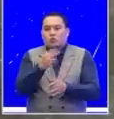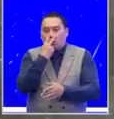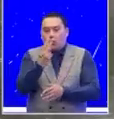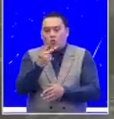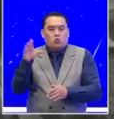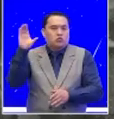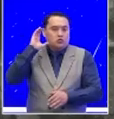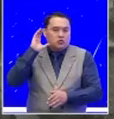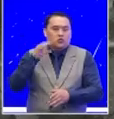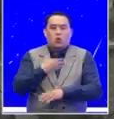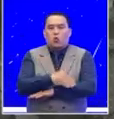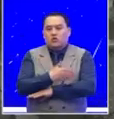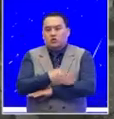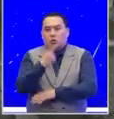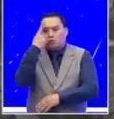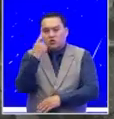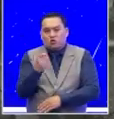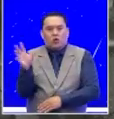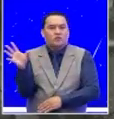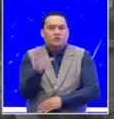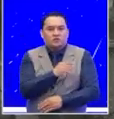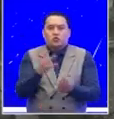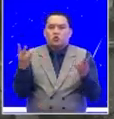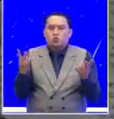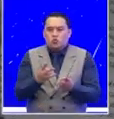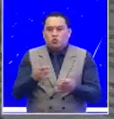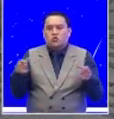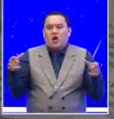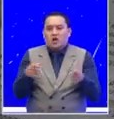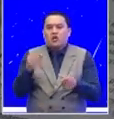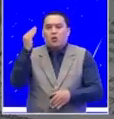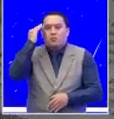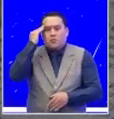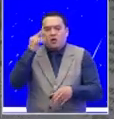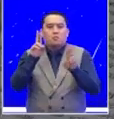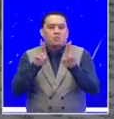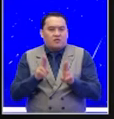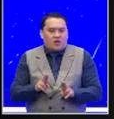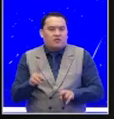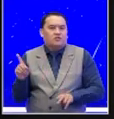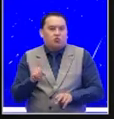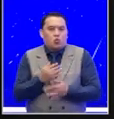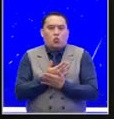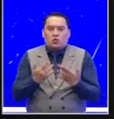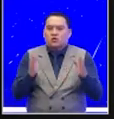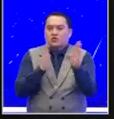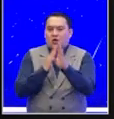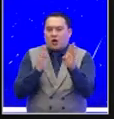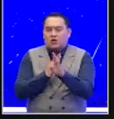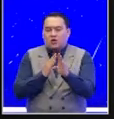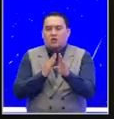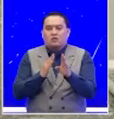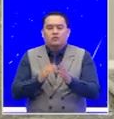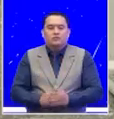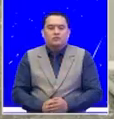и услышали на улицах. Предупреждают граждан не только о необходимых карантинных мерах, но и возможных других ЧС природного и техногенного